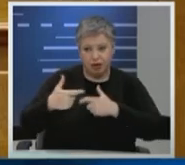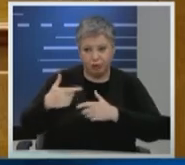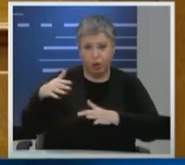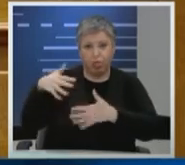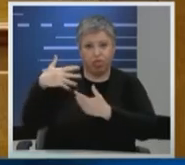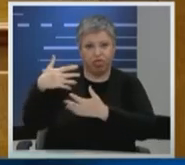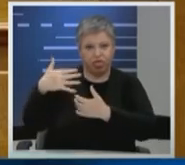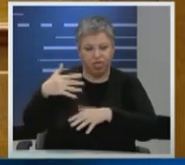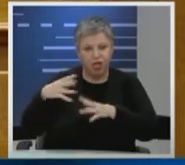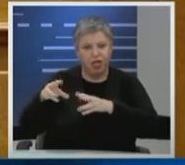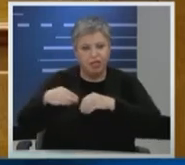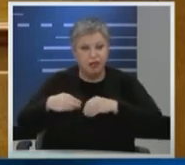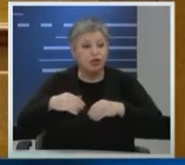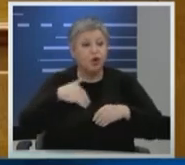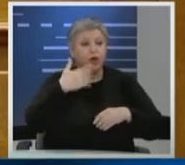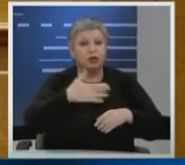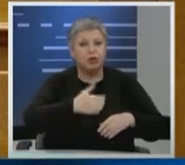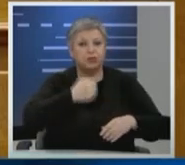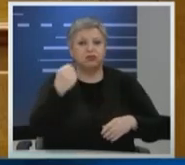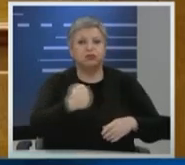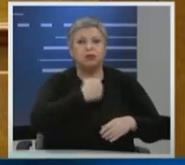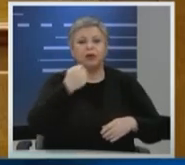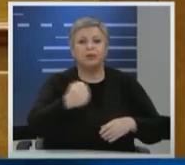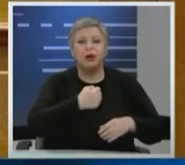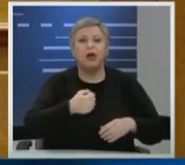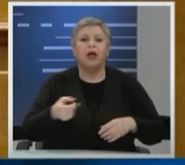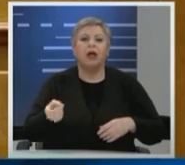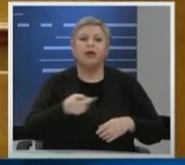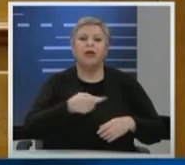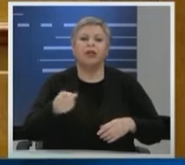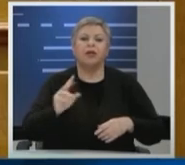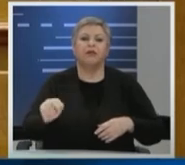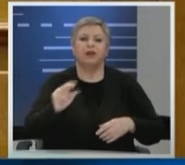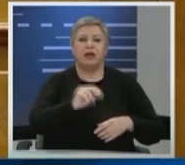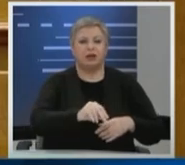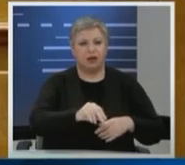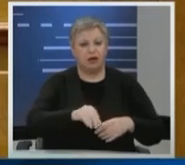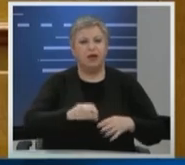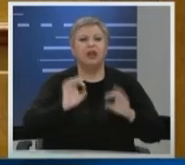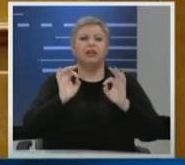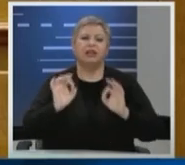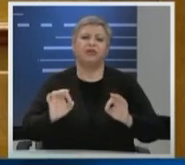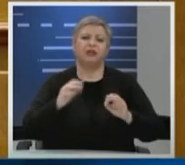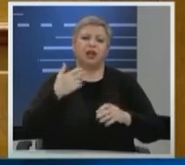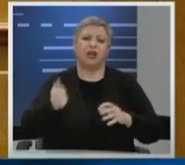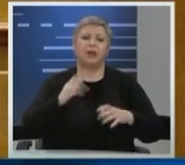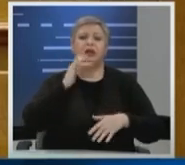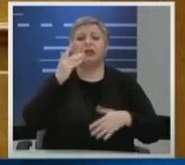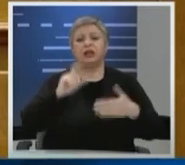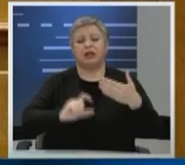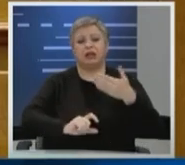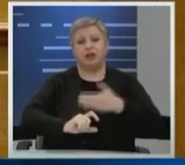αυτό βεβαίως το δρόμο βαδίζουν και όλα τα υπόλοιπα κόμματα του Ευρωμονόδρομου, αλλά και η Χρυσή Αυγή, που είναι ένα προδοτικό,